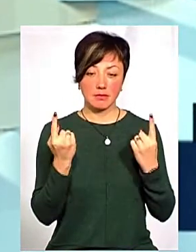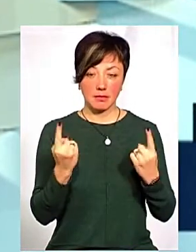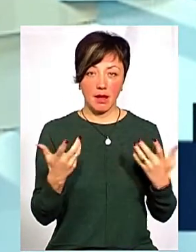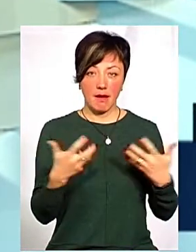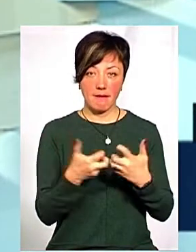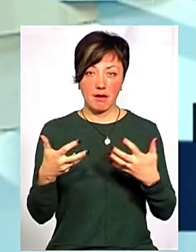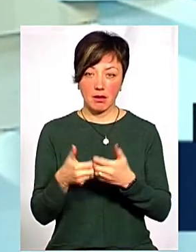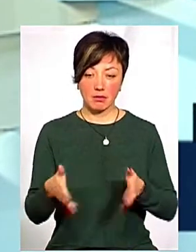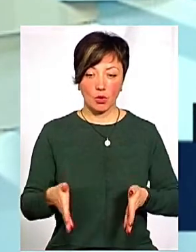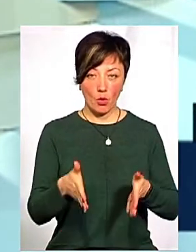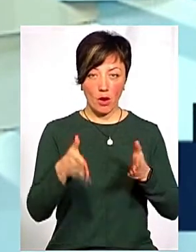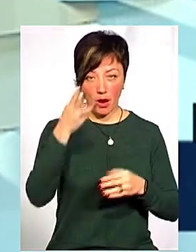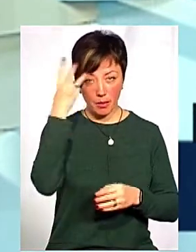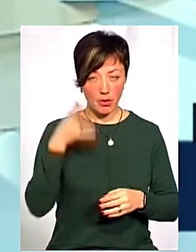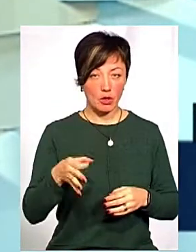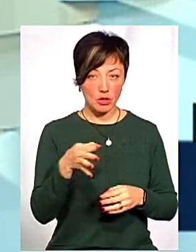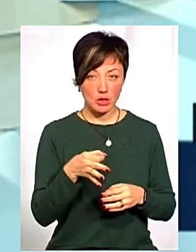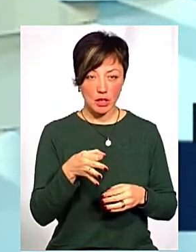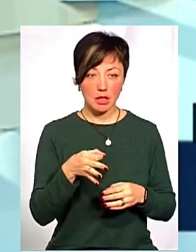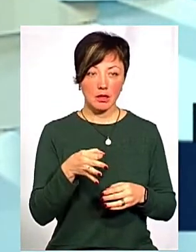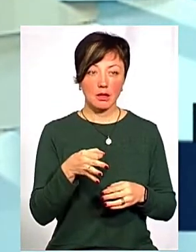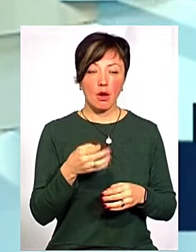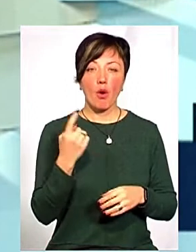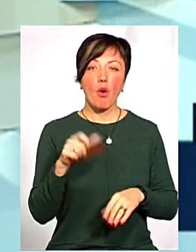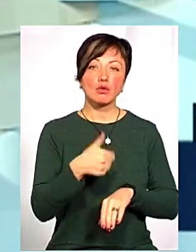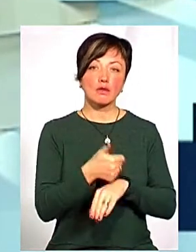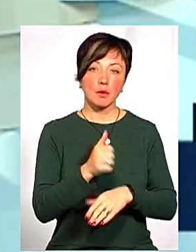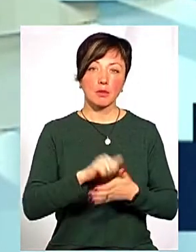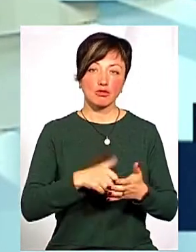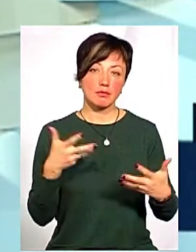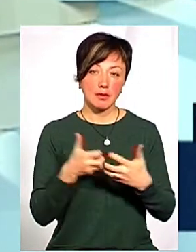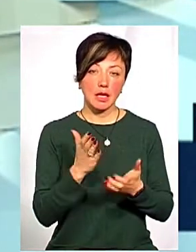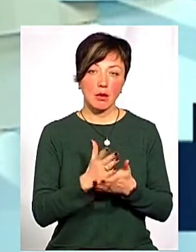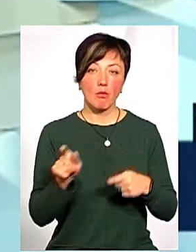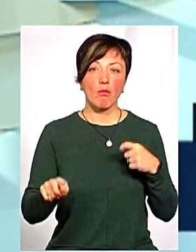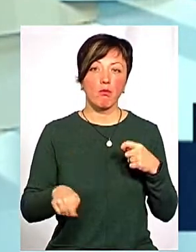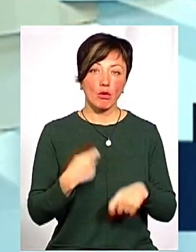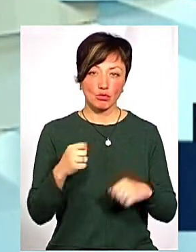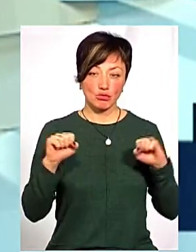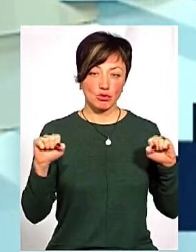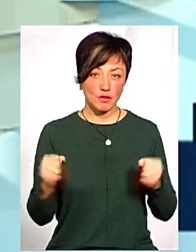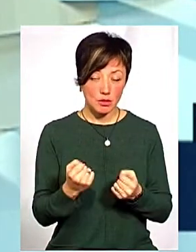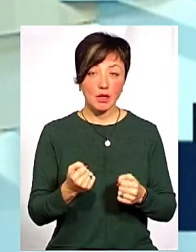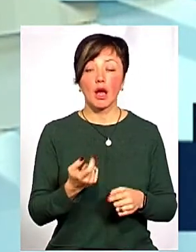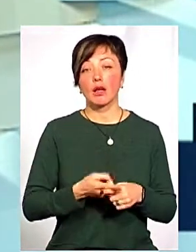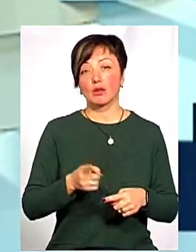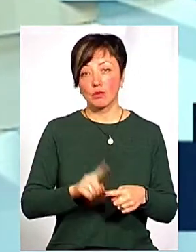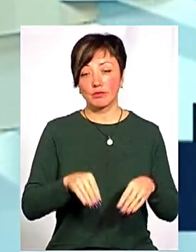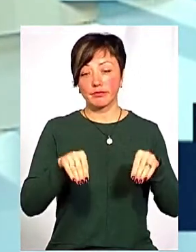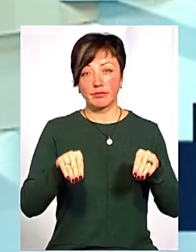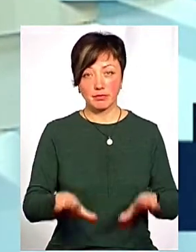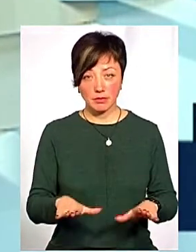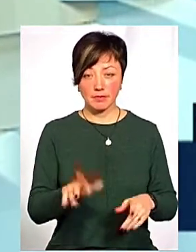ділянках дороги Хмельниччини, а оскільки основною з причин дорожньо-транспортних пригод є порушення швидкісного режиму, тому патрульні прийняли